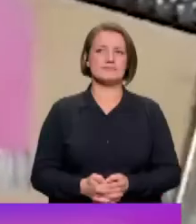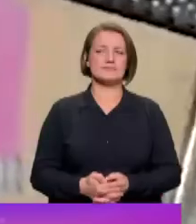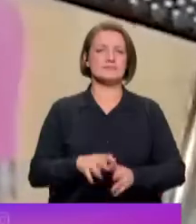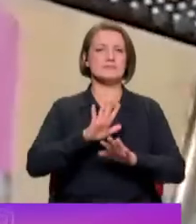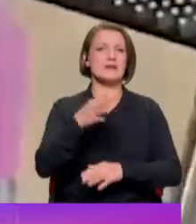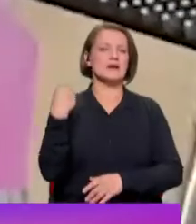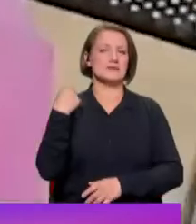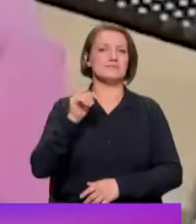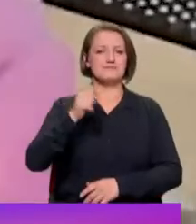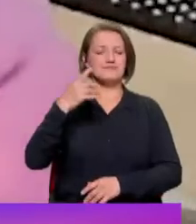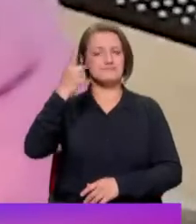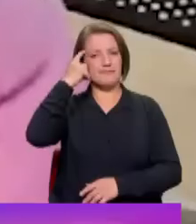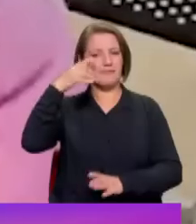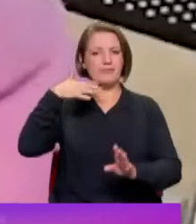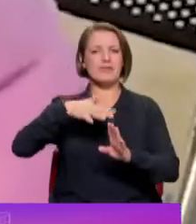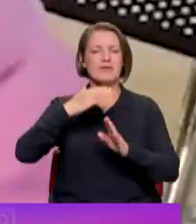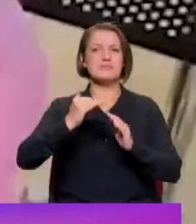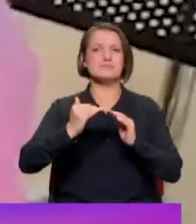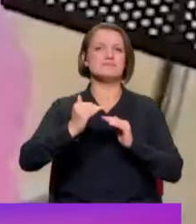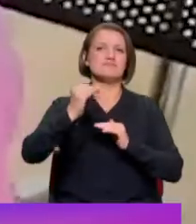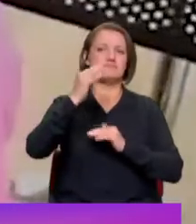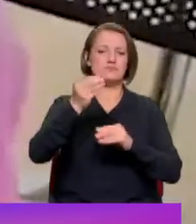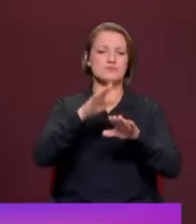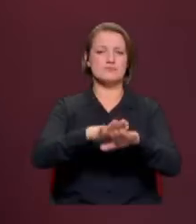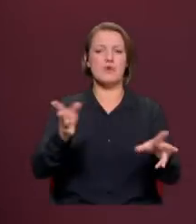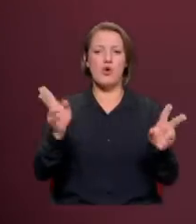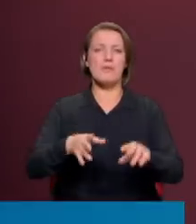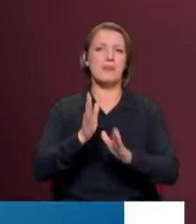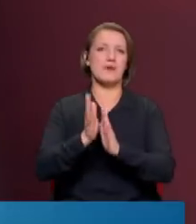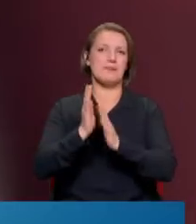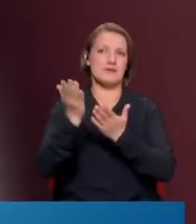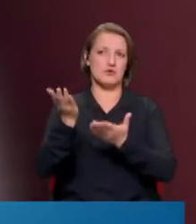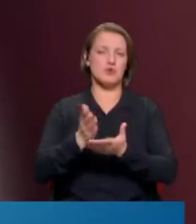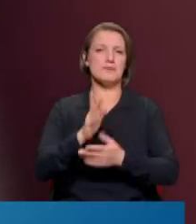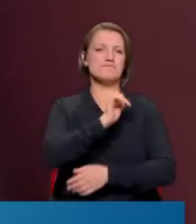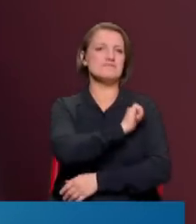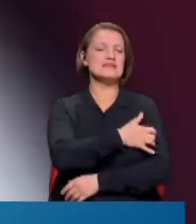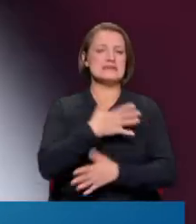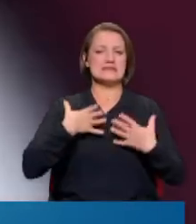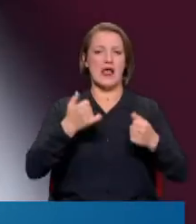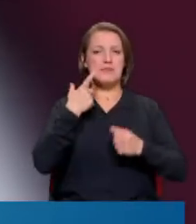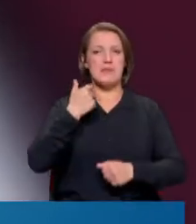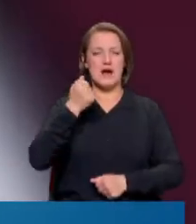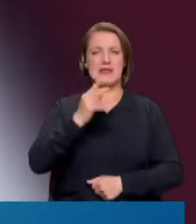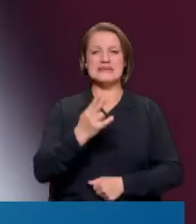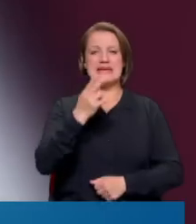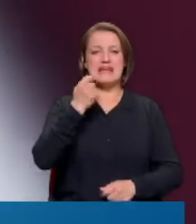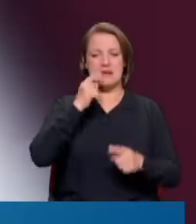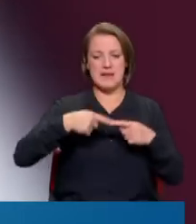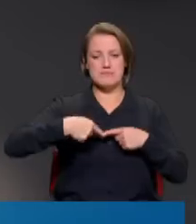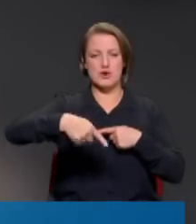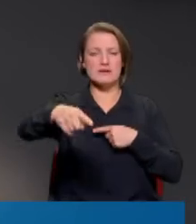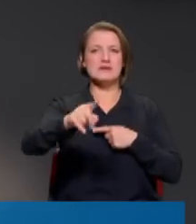Her yeni gün İsrail saldırılarının dozu artarken çocuklar ölmeye devam ediyor Filistin Sağlık Bakanlığı 7 Ekim'den bu